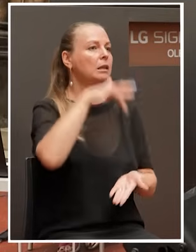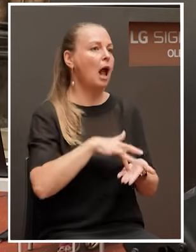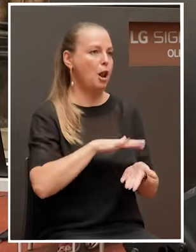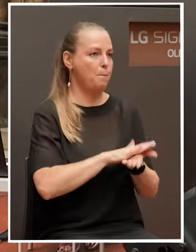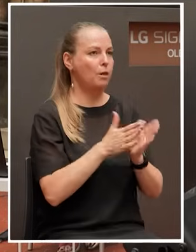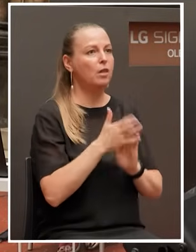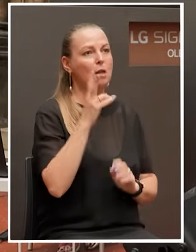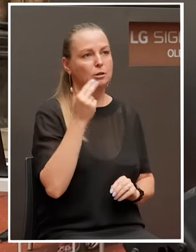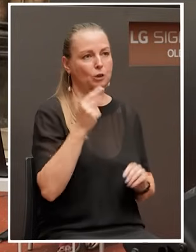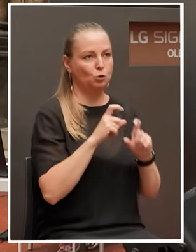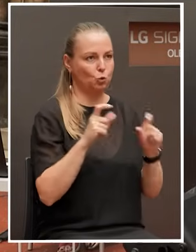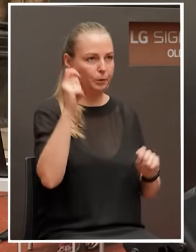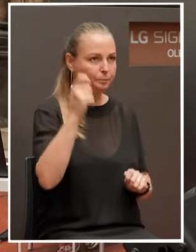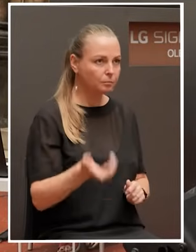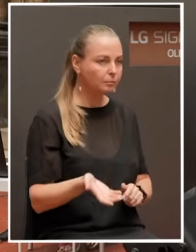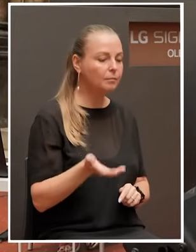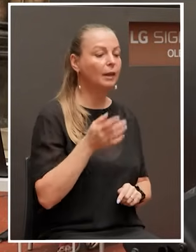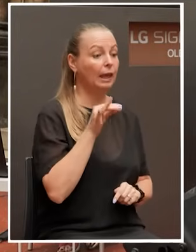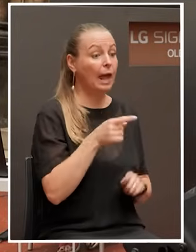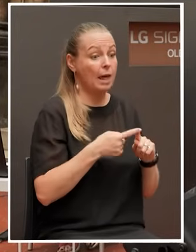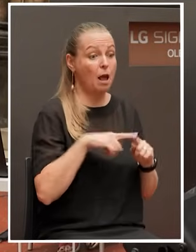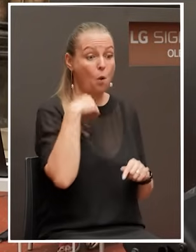школе. И это годы, когда он,